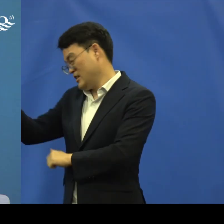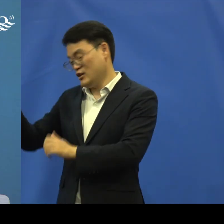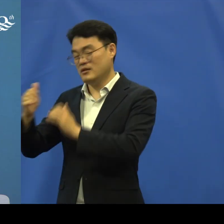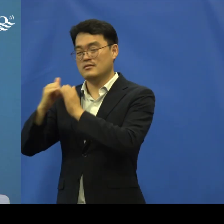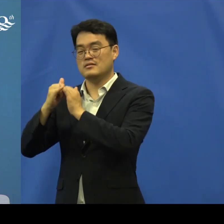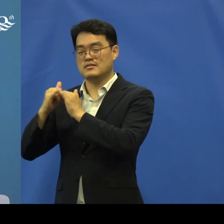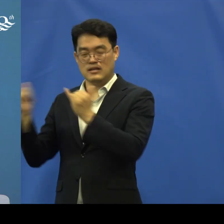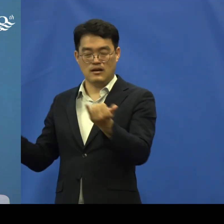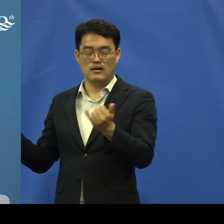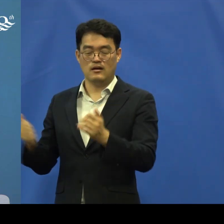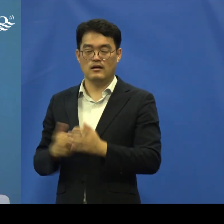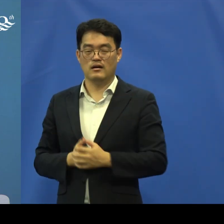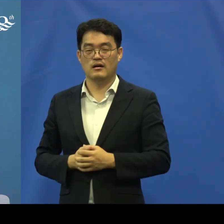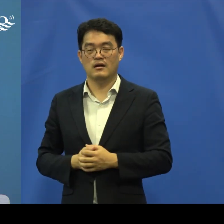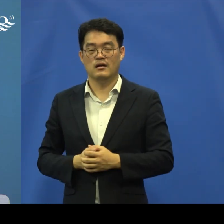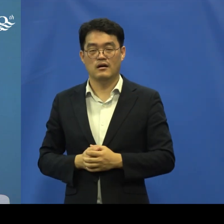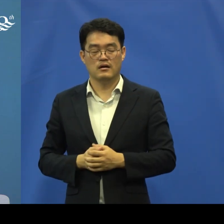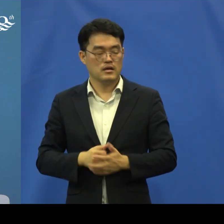배교의 유혹,